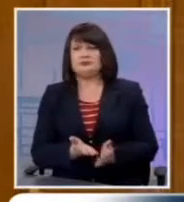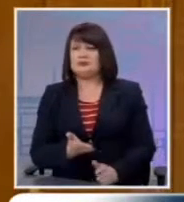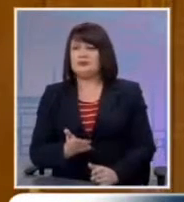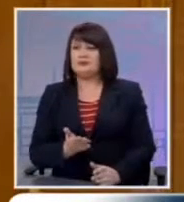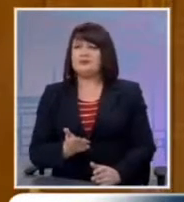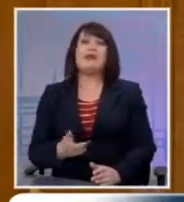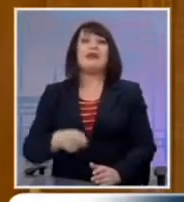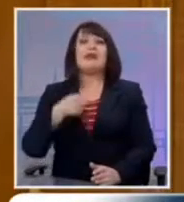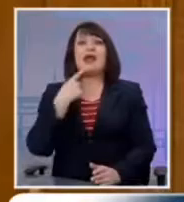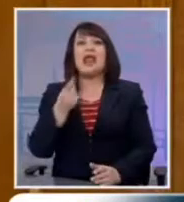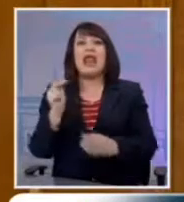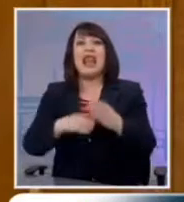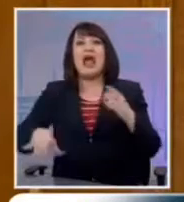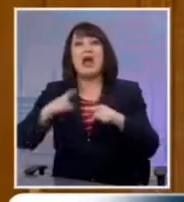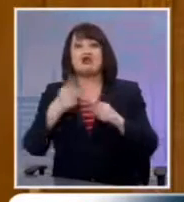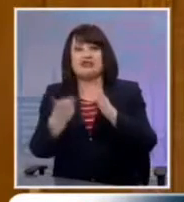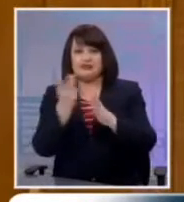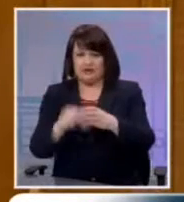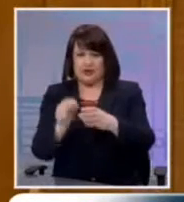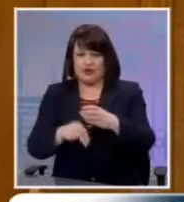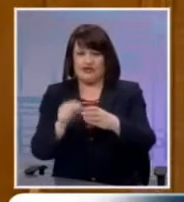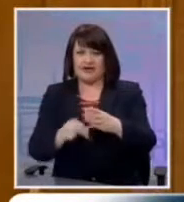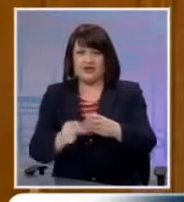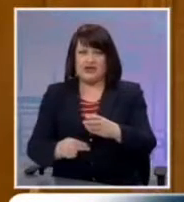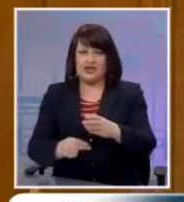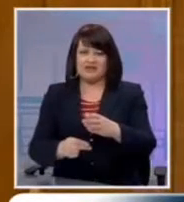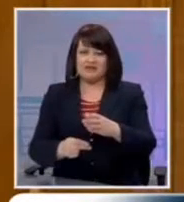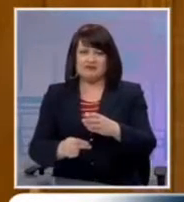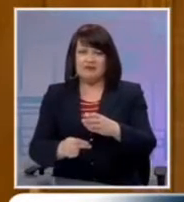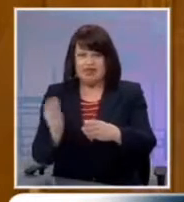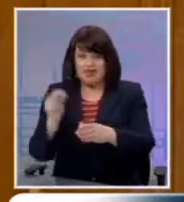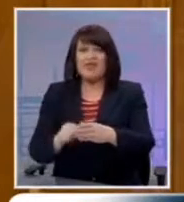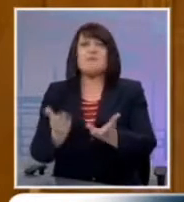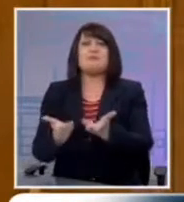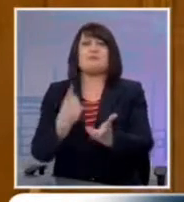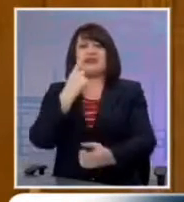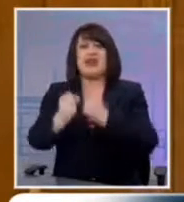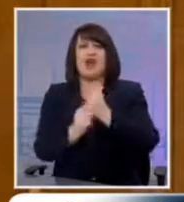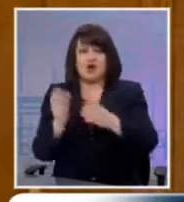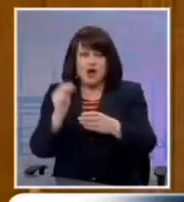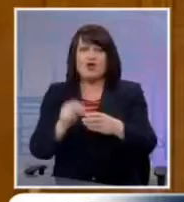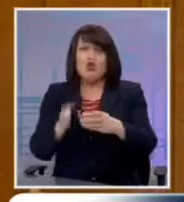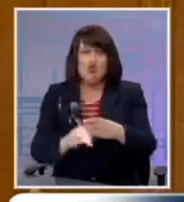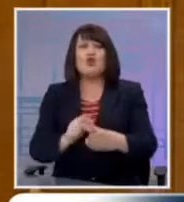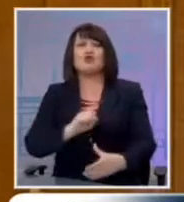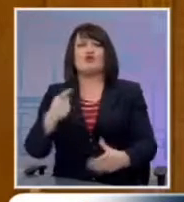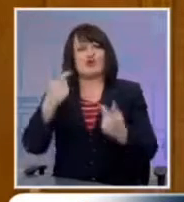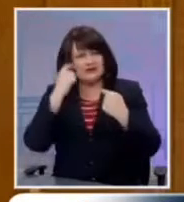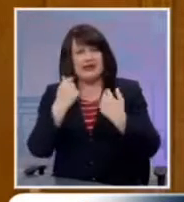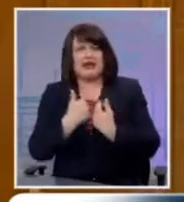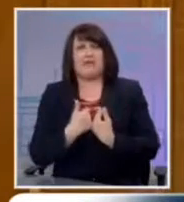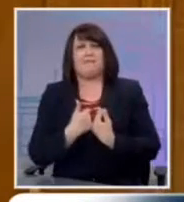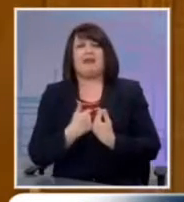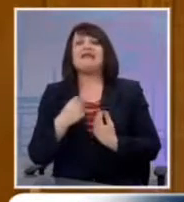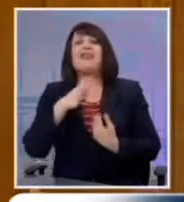έχει καταδικάσει τρεις φορές επανειλημμένα σε έναν χρόνο, γνωρίζει και εμάς και θέλει